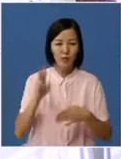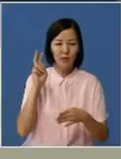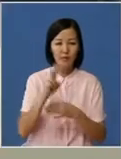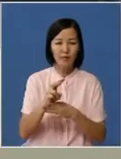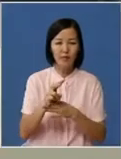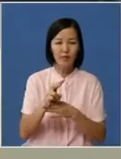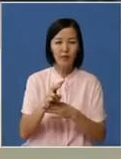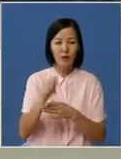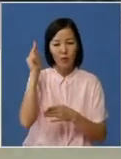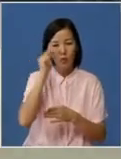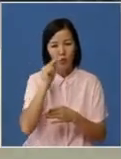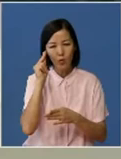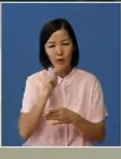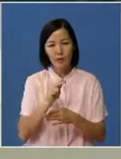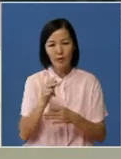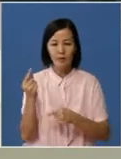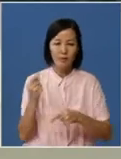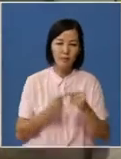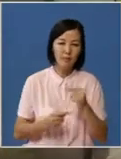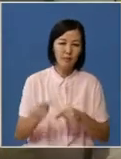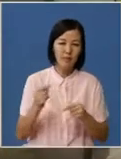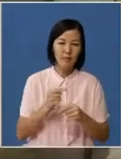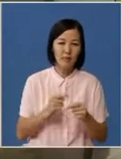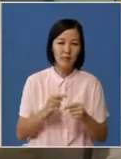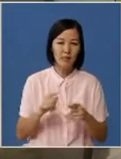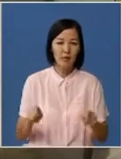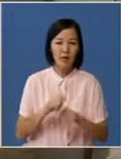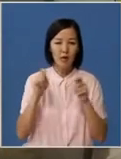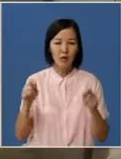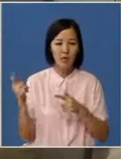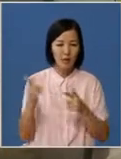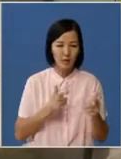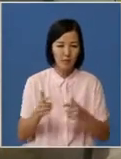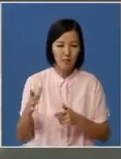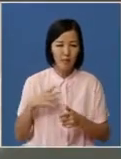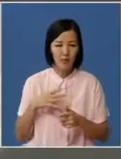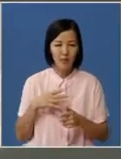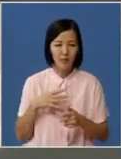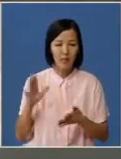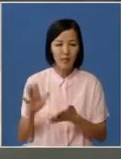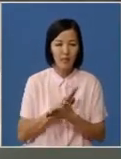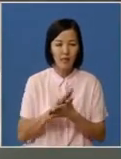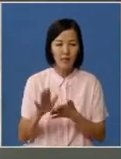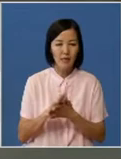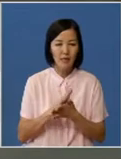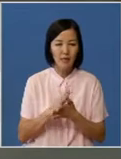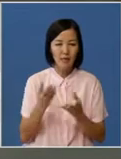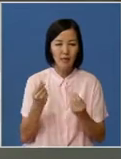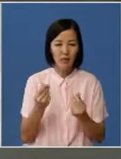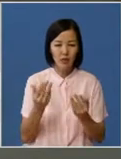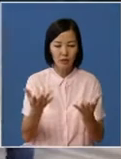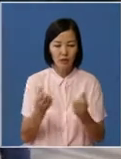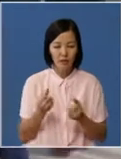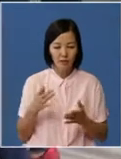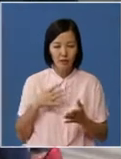кәсіби кеңестер алып, арнайы бизнестік курстардан өтті. Ісін ашуға дайын болған кезде қайтарымсыз грант алуға мүмкіндік алды. Енді міне